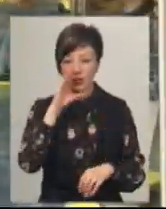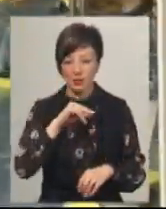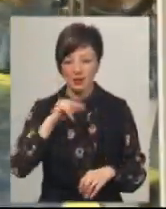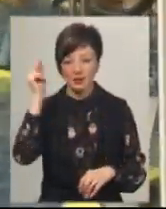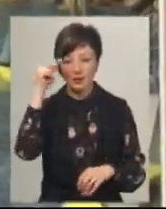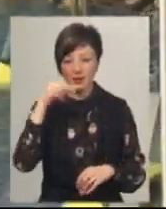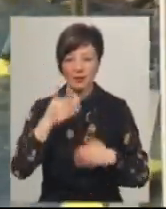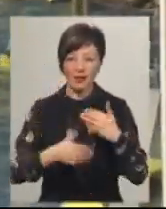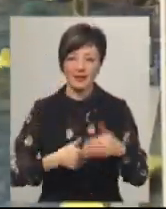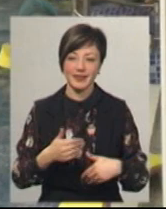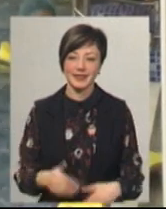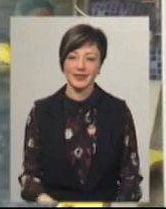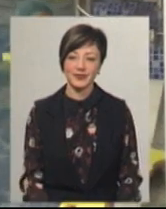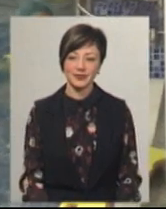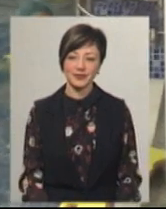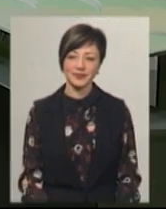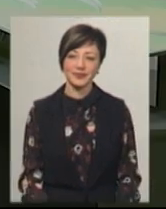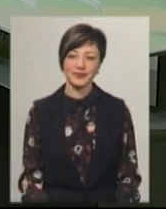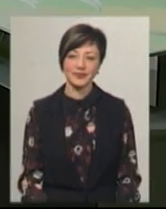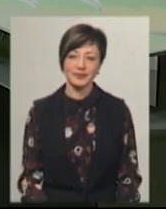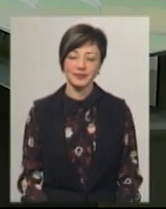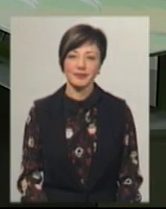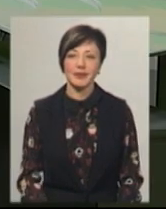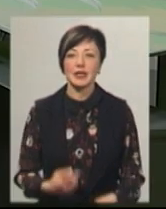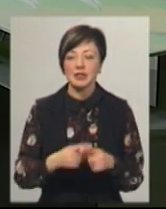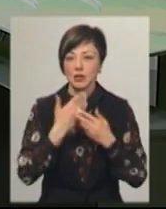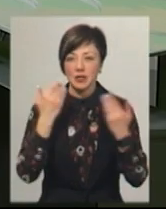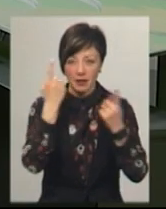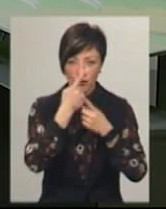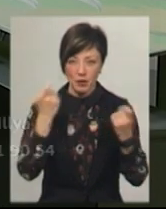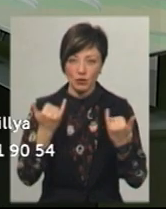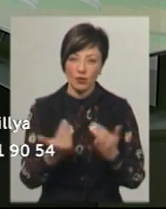Віктор Кривий. Новини на Суспільному. Хмельницький. Це остання